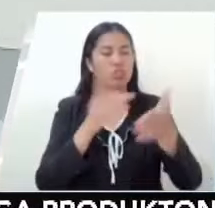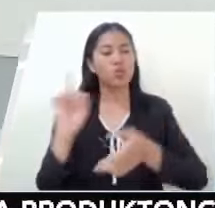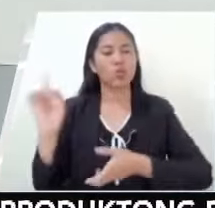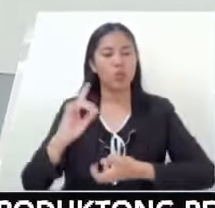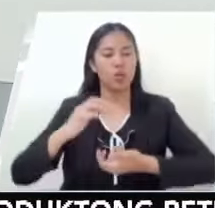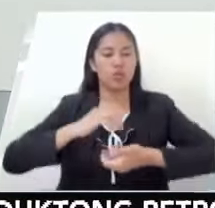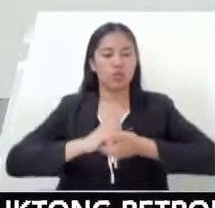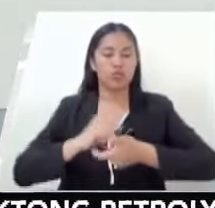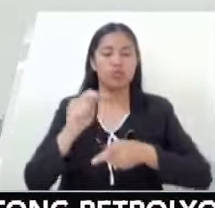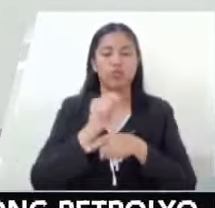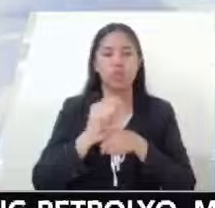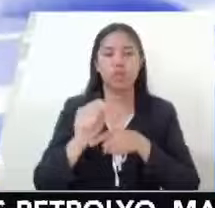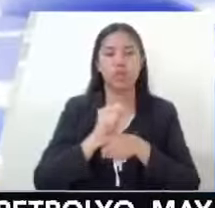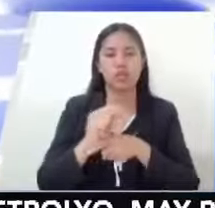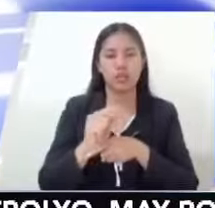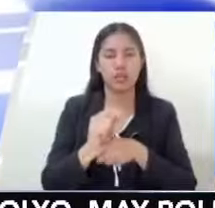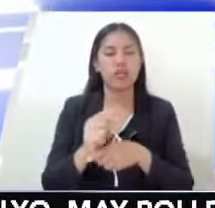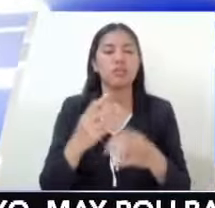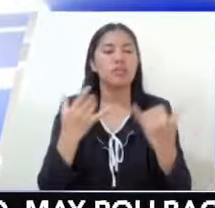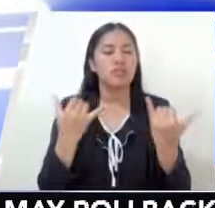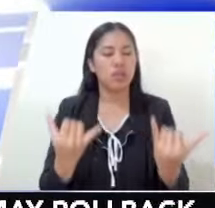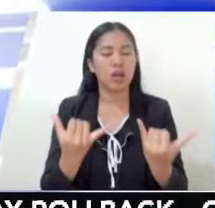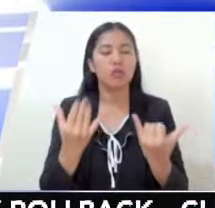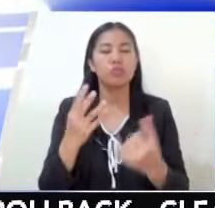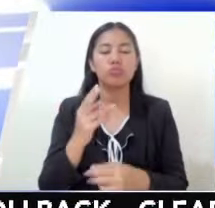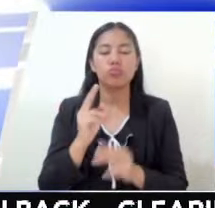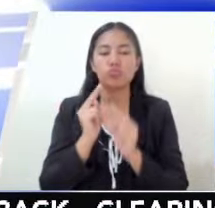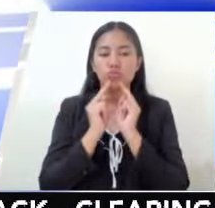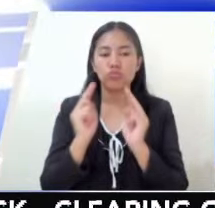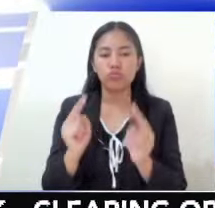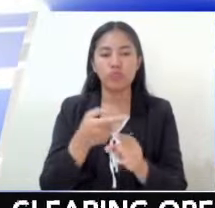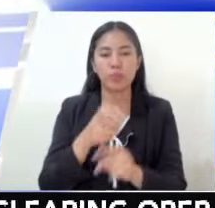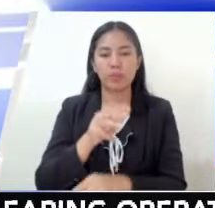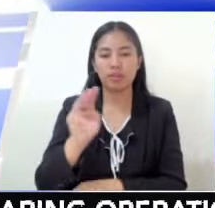Maynila, may ulat on the spot si Oscar Oida. Oscar!